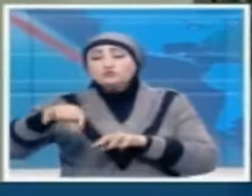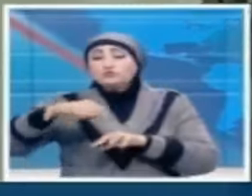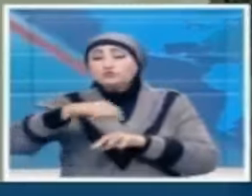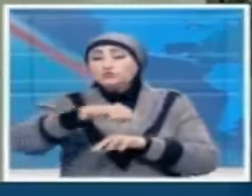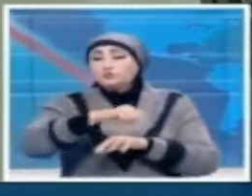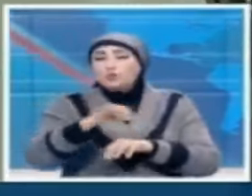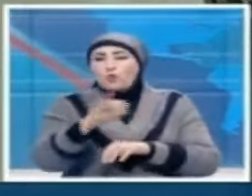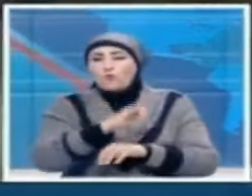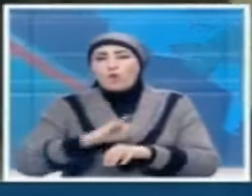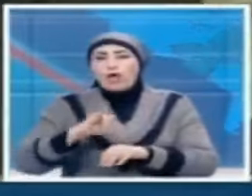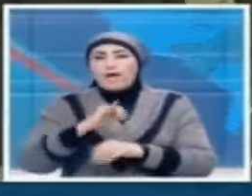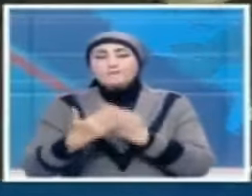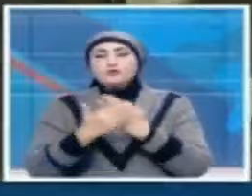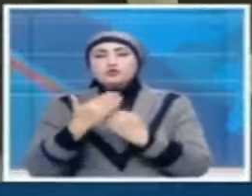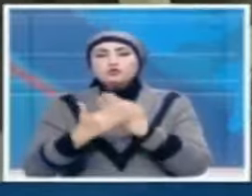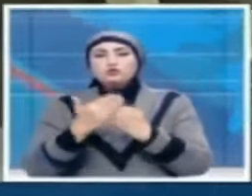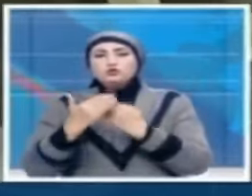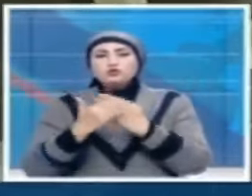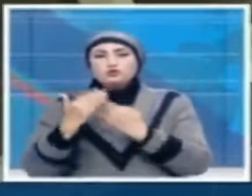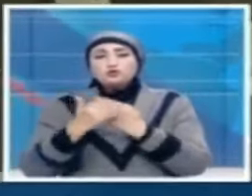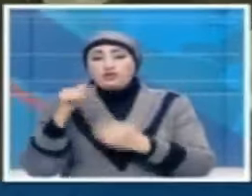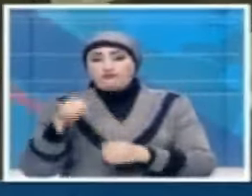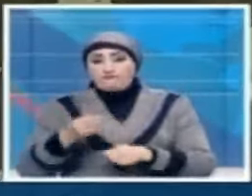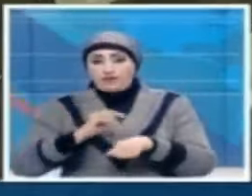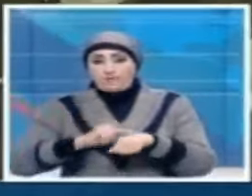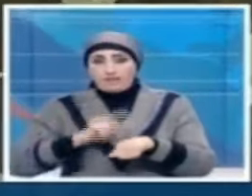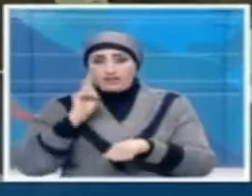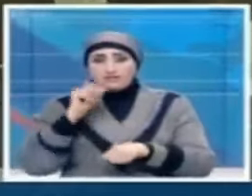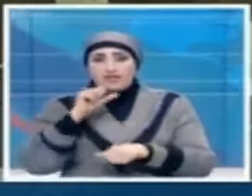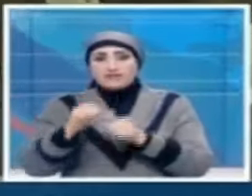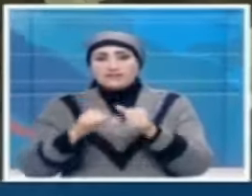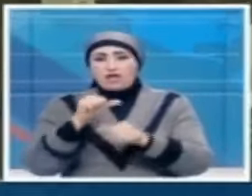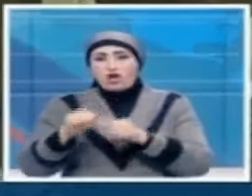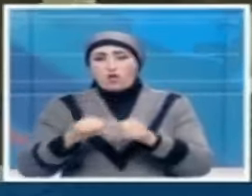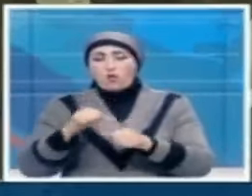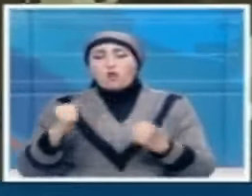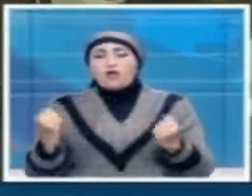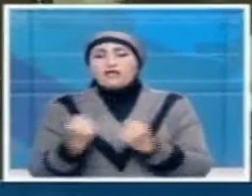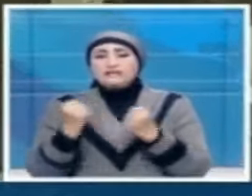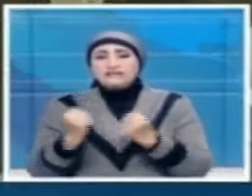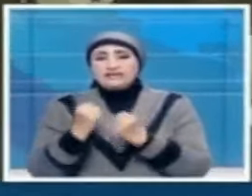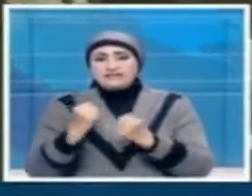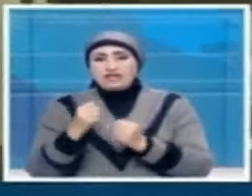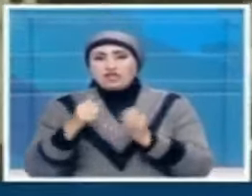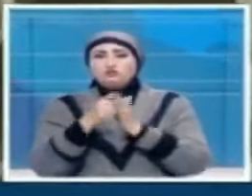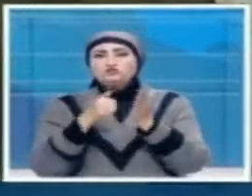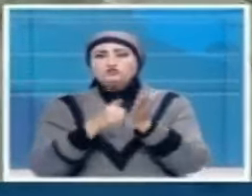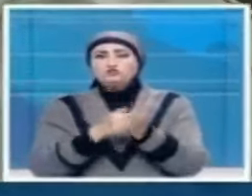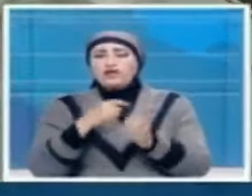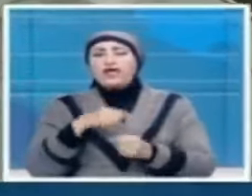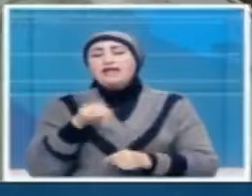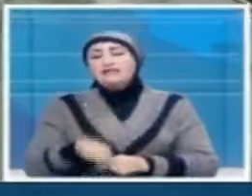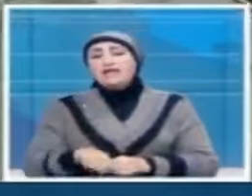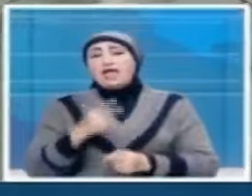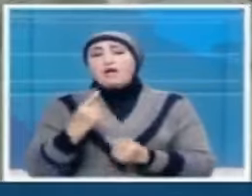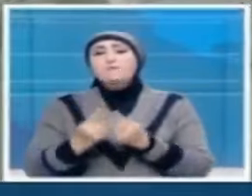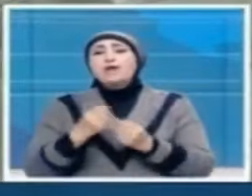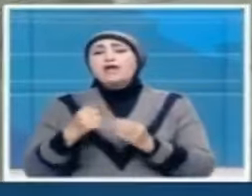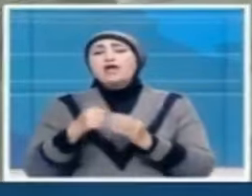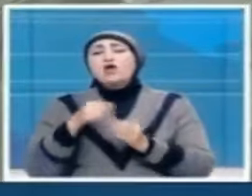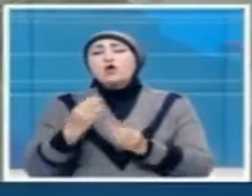العلمية الحديثة المستخدمة في مجال التلقيح الصناعي، بالإضافة إلى تنظيم الدورات التدريبية